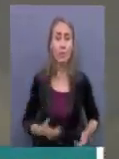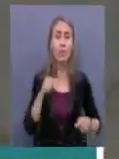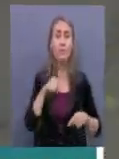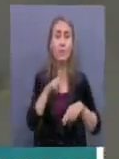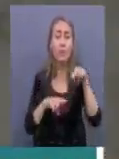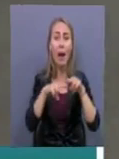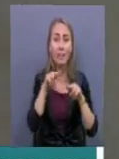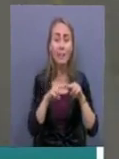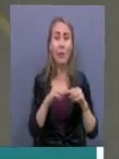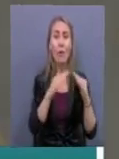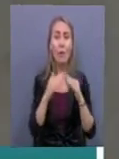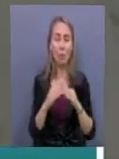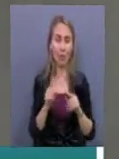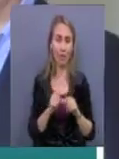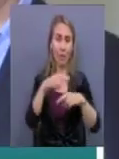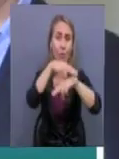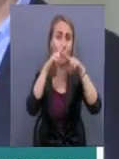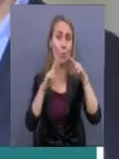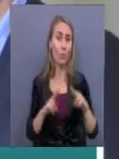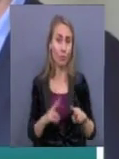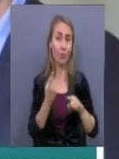қолданыста, әрі артықшылықтары да аз емес.